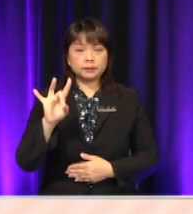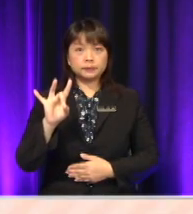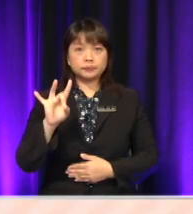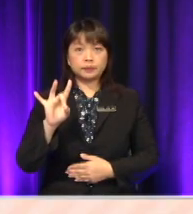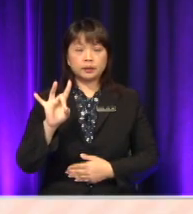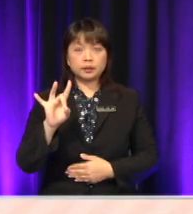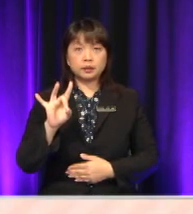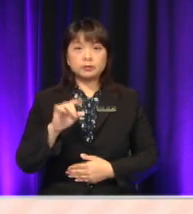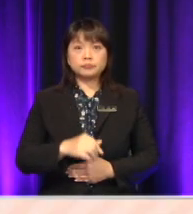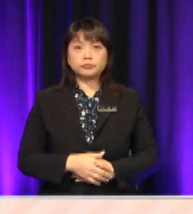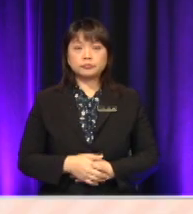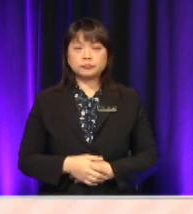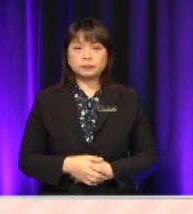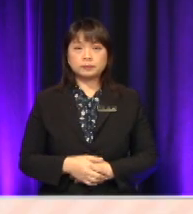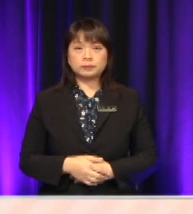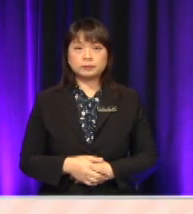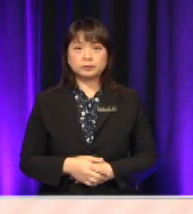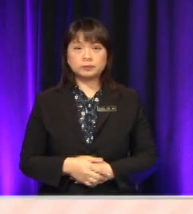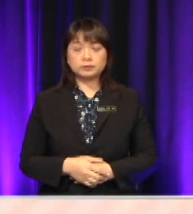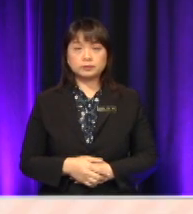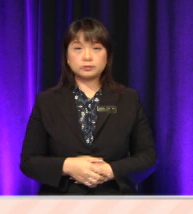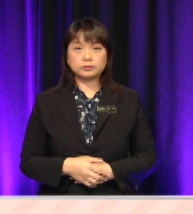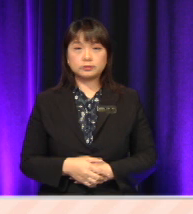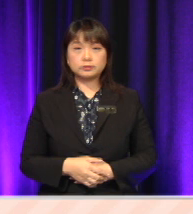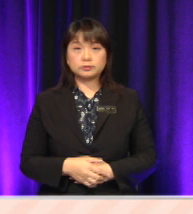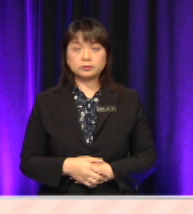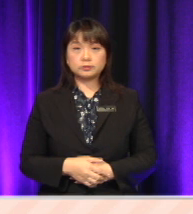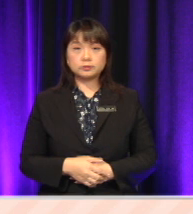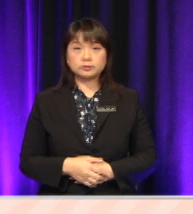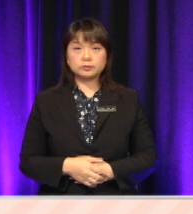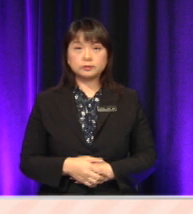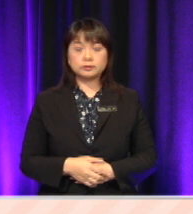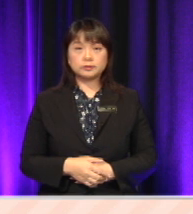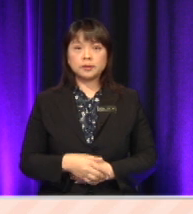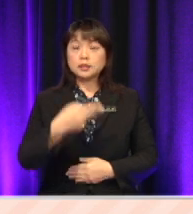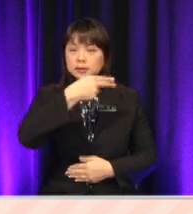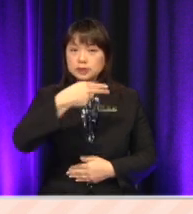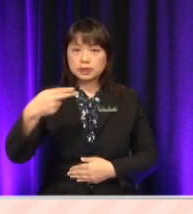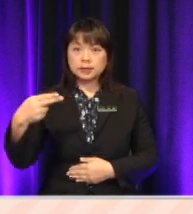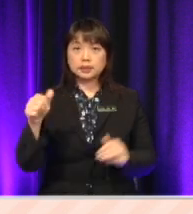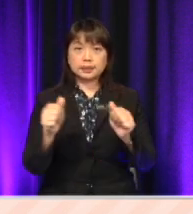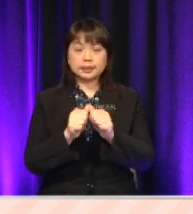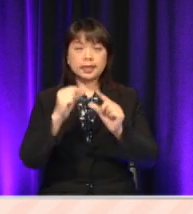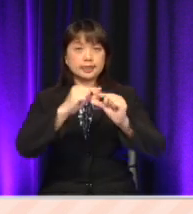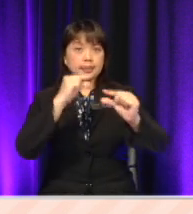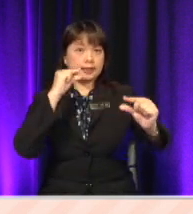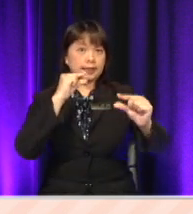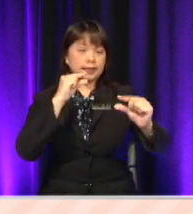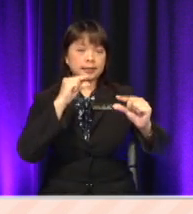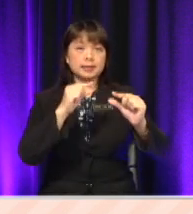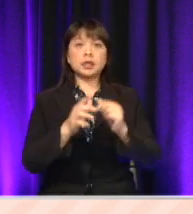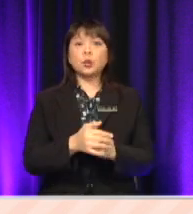30, 35, 36, 37, 38. Dia selari dengan garisan skala utama.